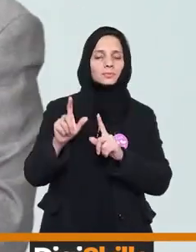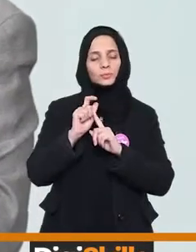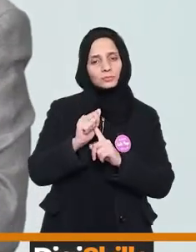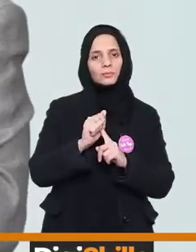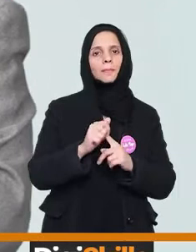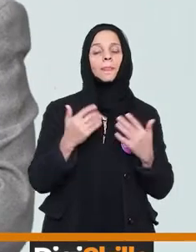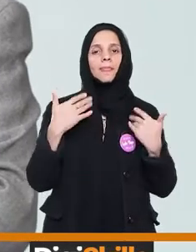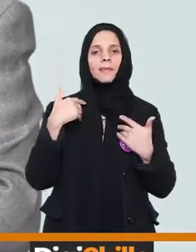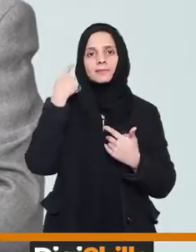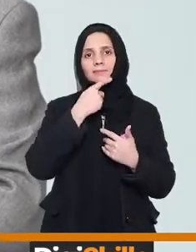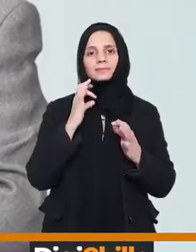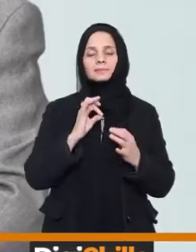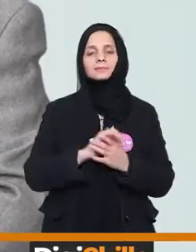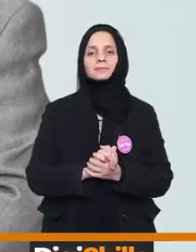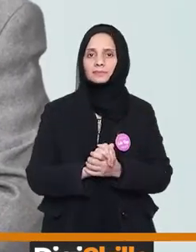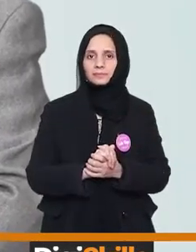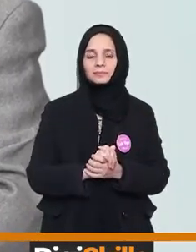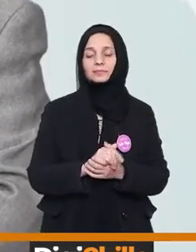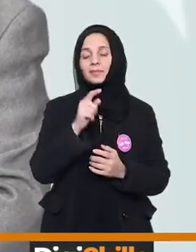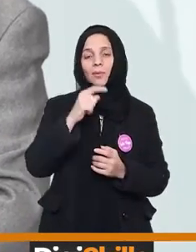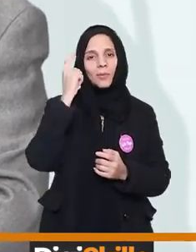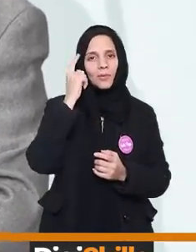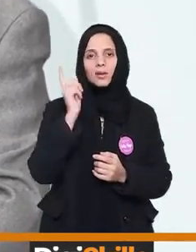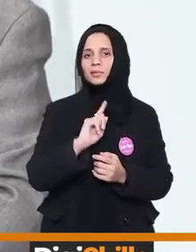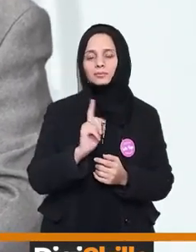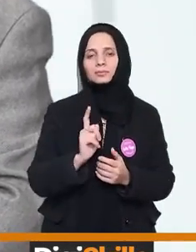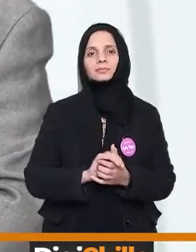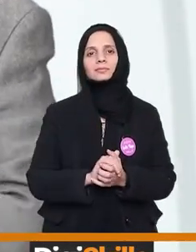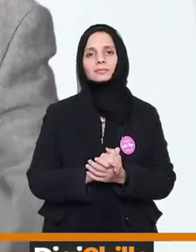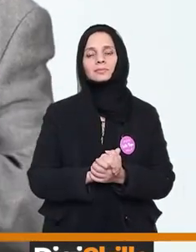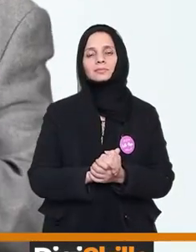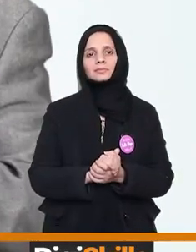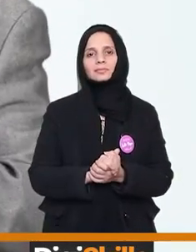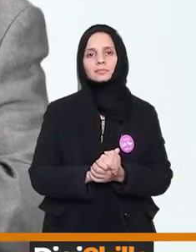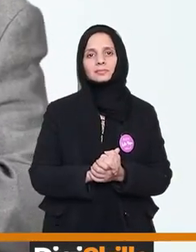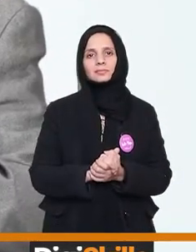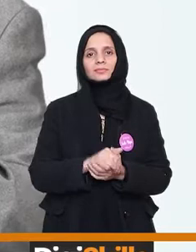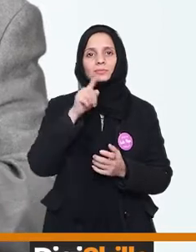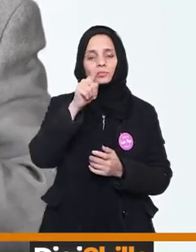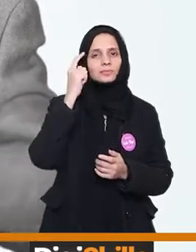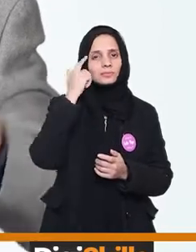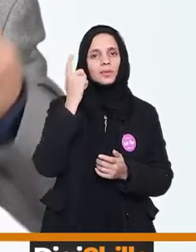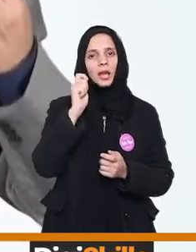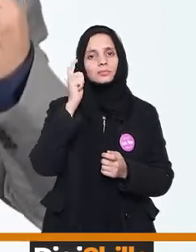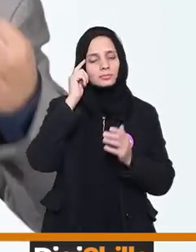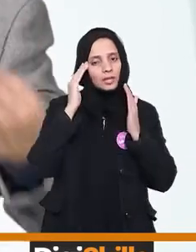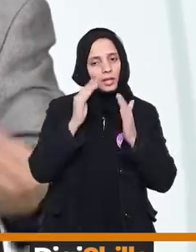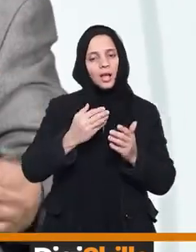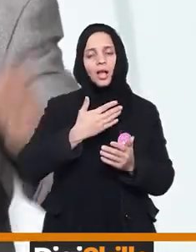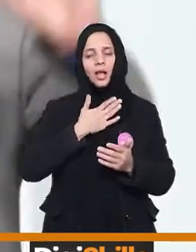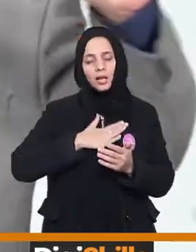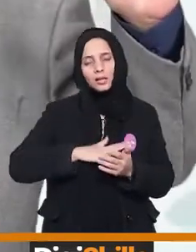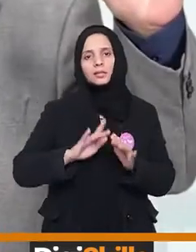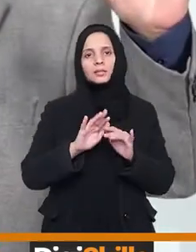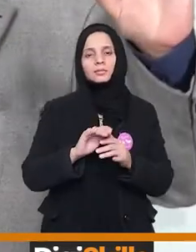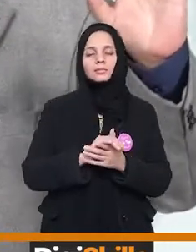سکتی ہیں جو آپ کے انوائرمنٹ کو ایزی کرتی ہیں، لیکن اس کا یہ مطلب ہرگز نہیں ہے خواتین و حضرات کہ آپ اپنے کام میں ہی ایزی